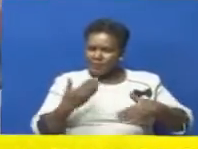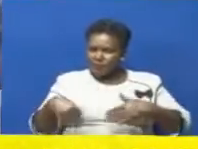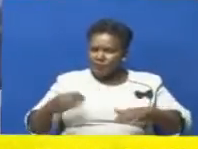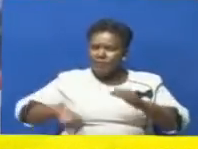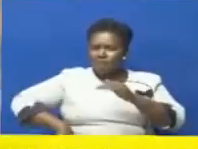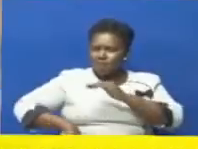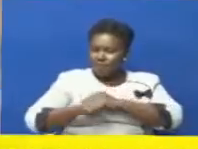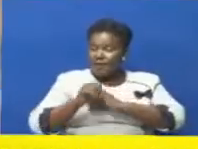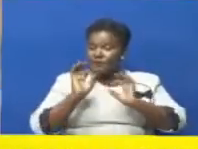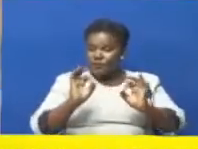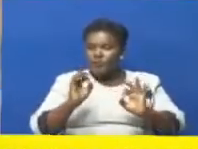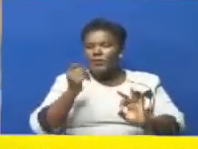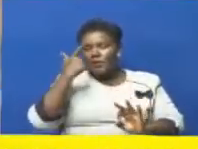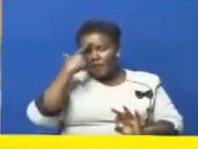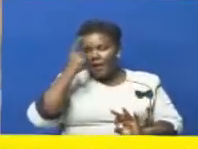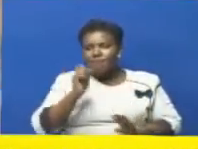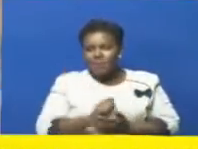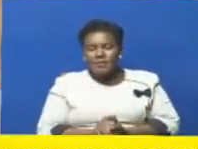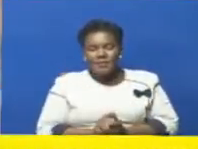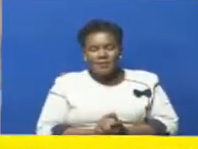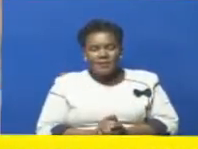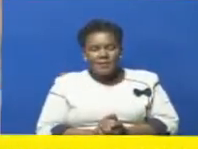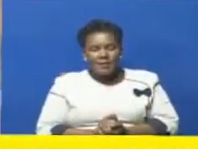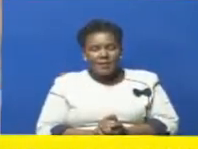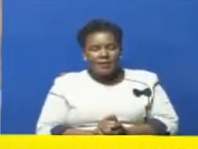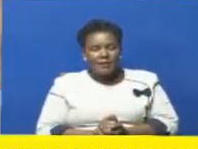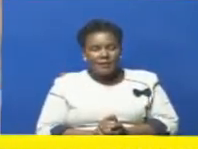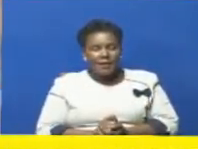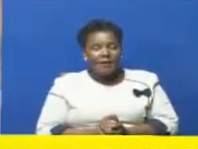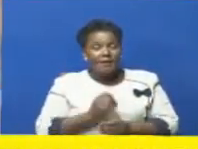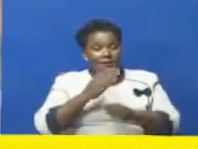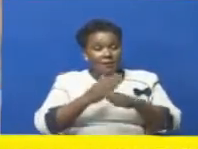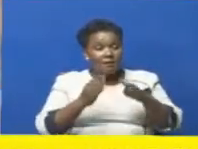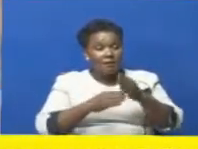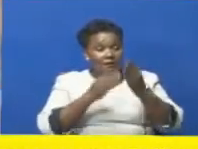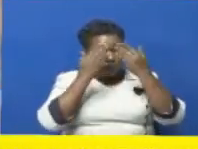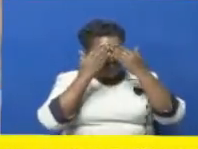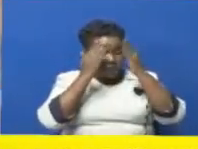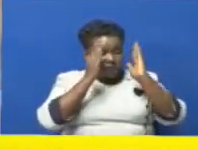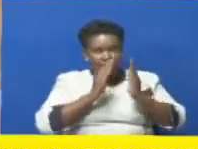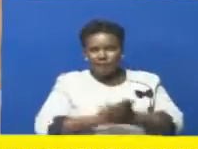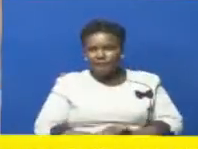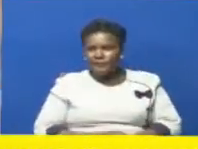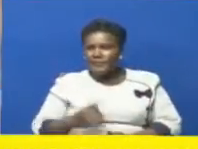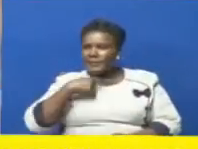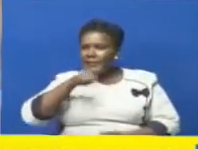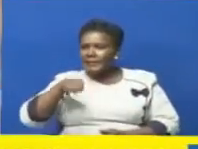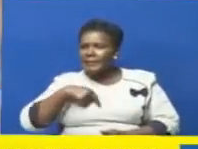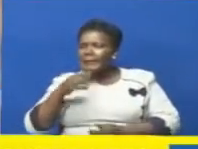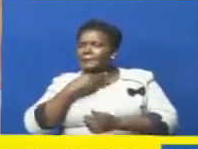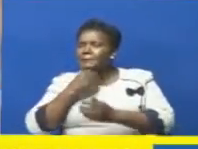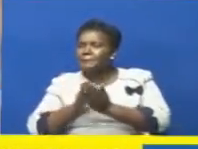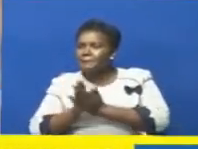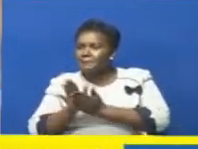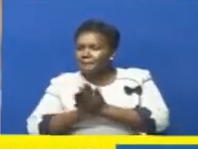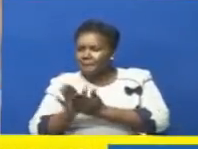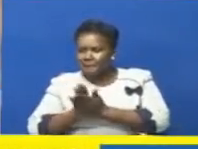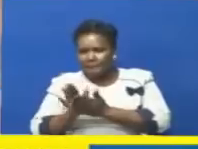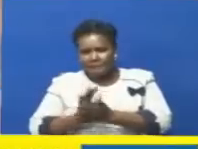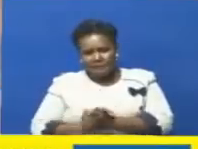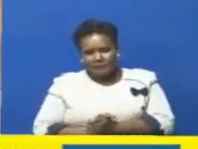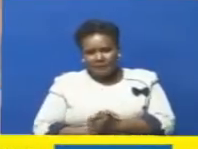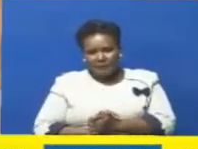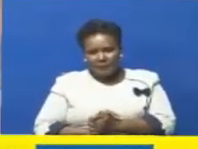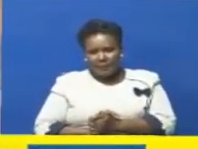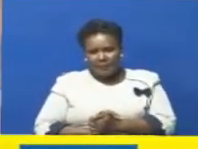kwa vijana wa Kondoa. Watoto wa kike wanashiriki katika michezo mbalimbali, hasa mpira wa miguu, soka kwa wanawake. Na